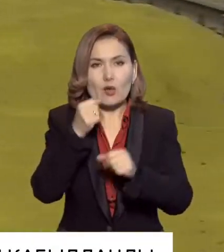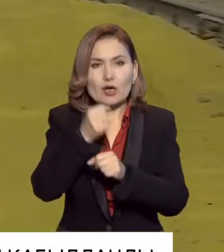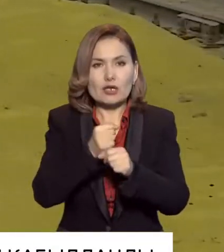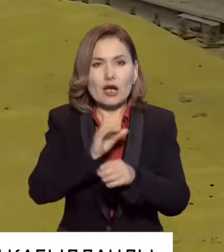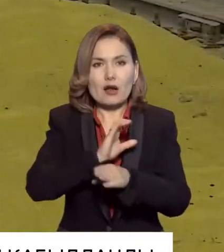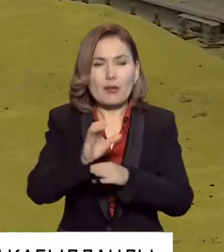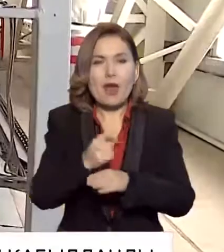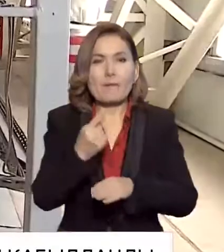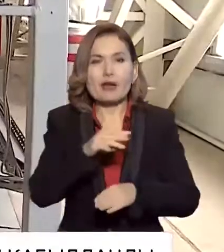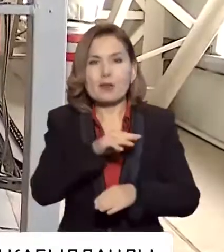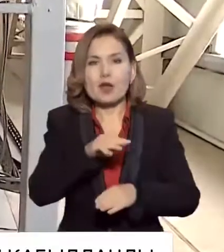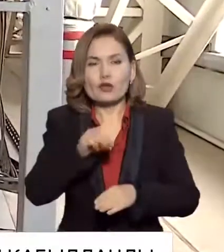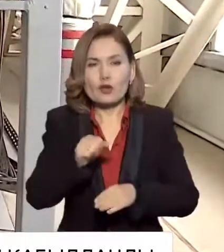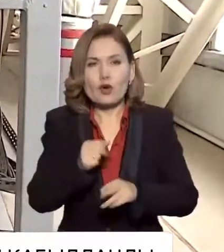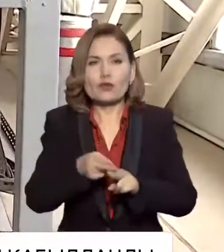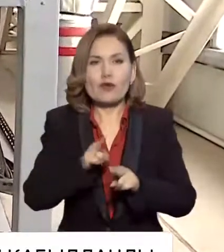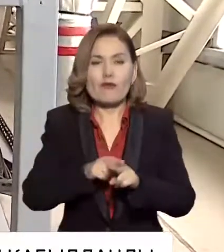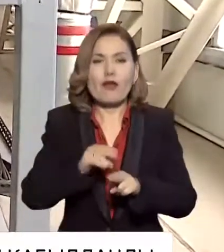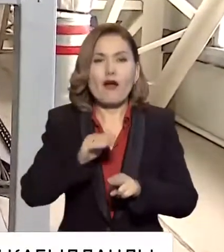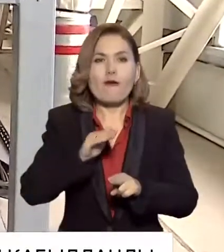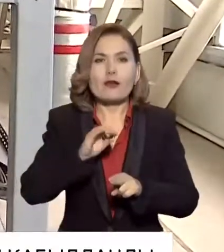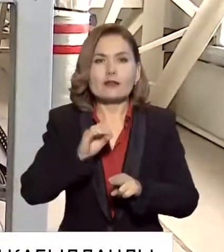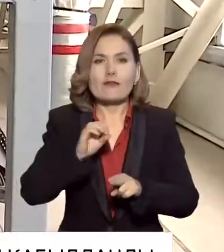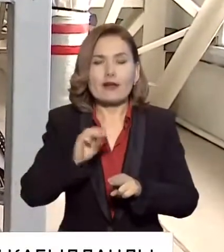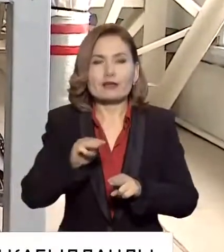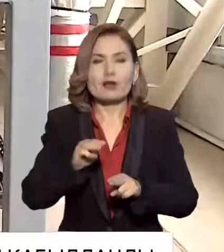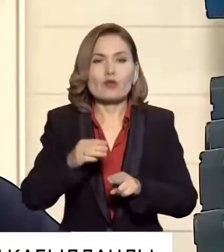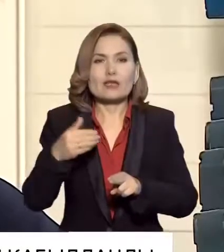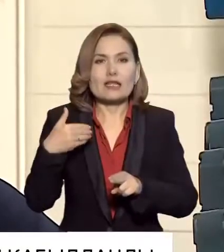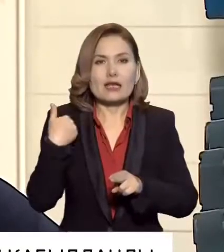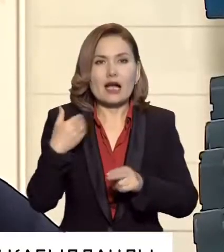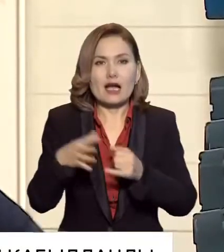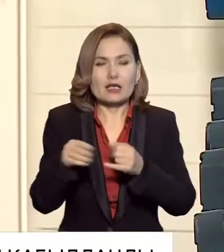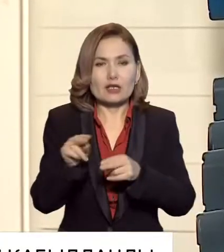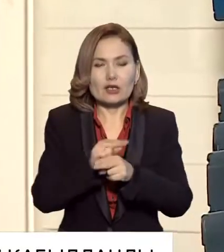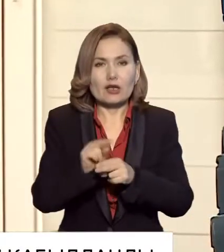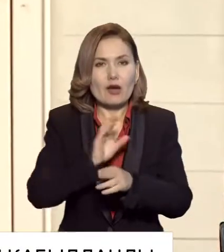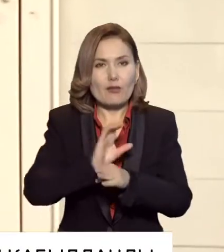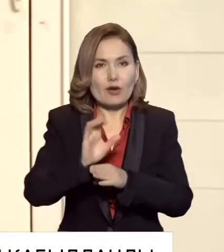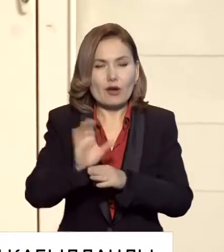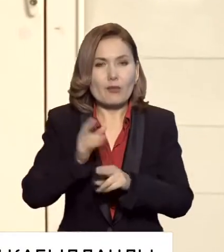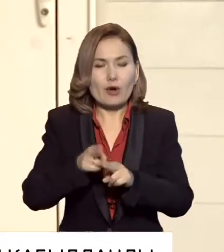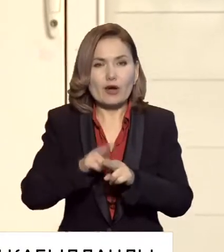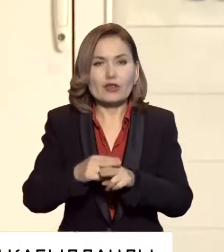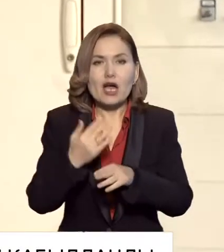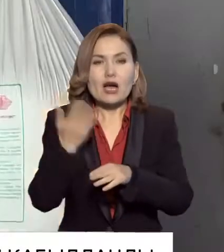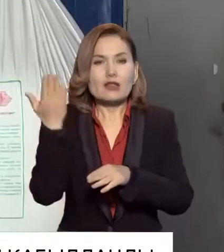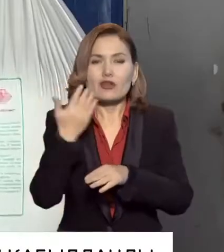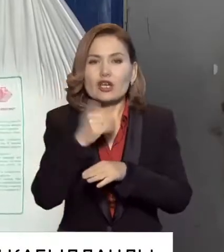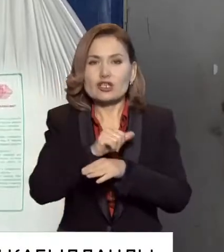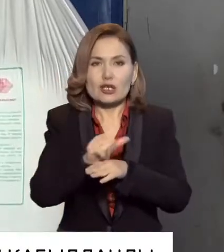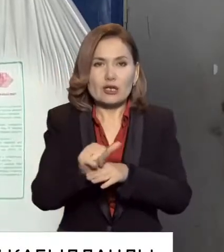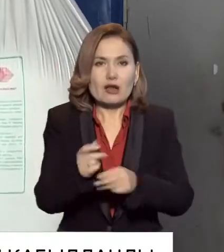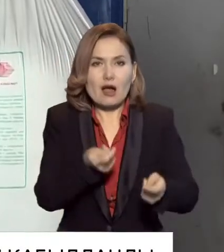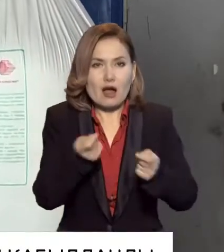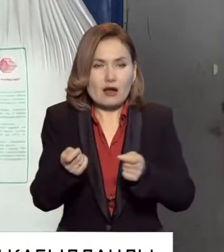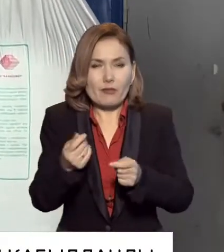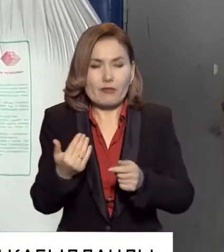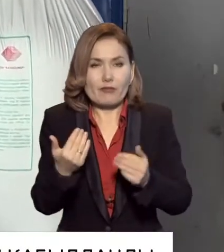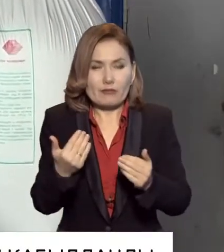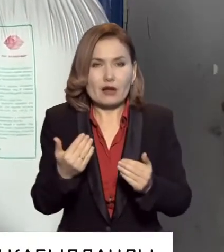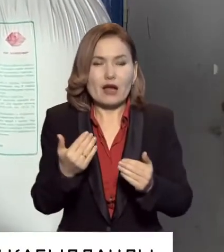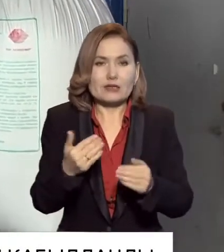миллион тоннадан аса аммоний фосфаты тыңайтқышы игеріледі. Бұған дейін өнім импортталып келсе, енді экспорттау мұраты тұр.